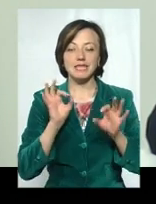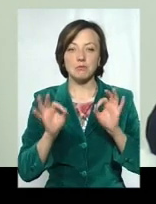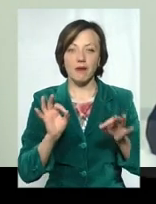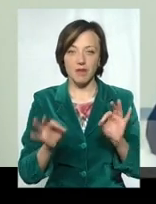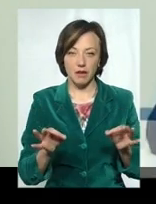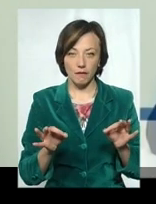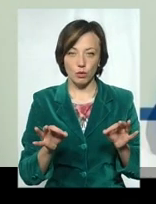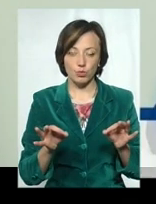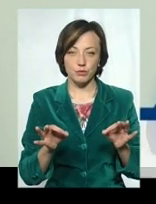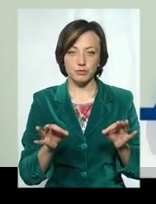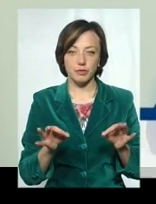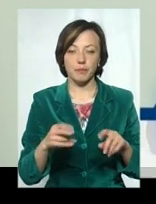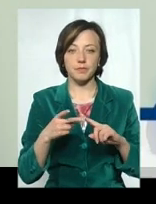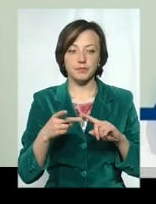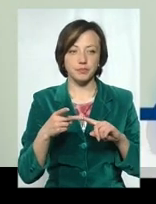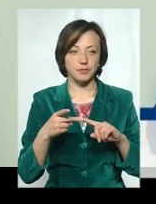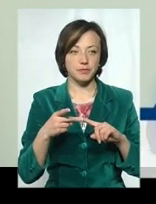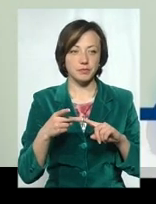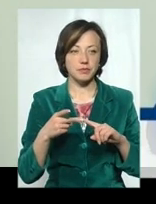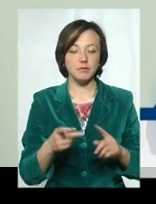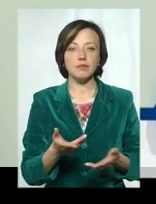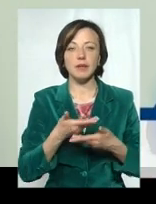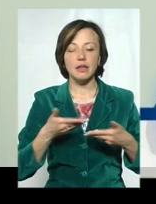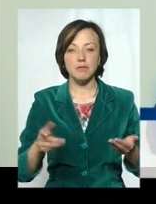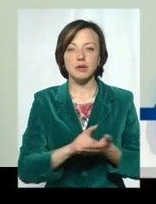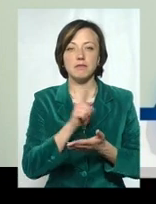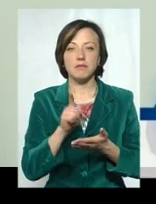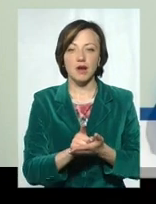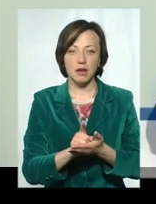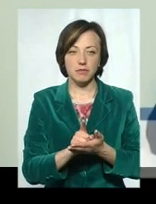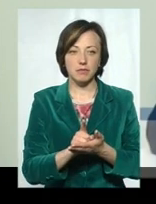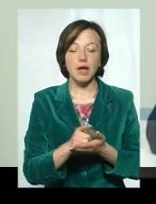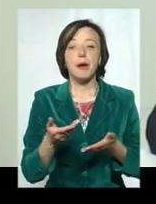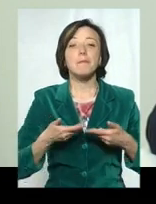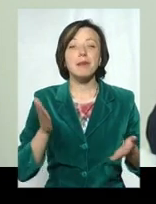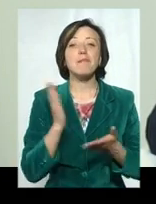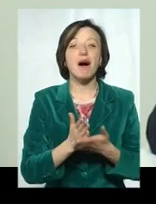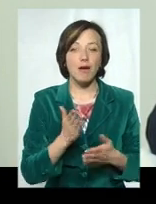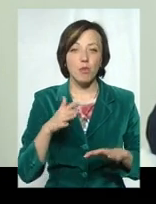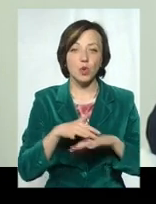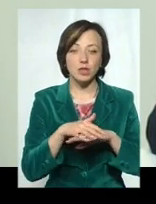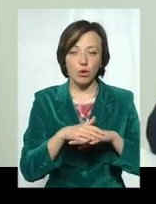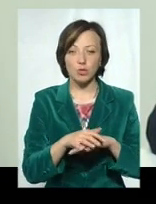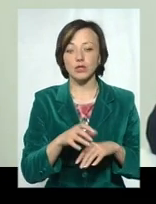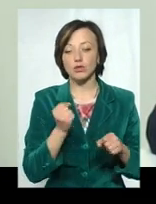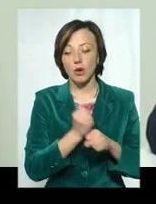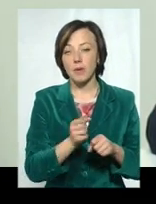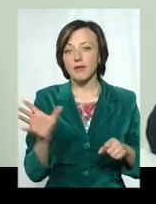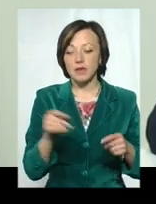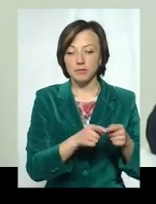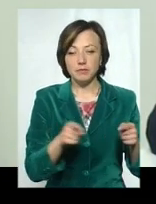справедливою. По-друге, ми маємо розрахунки, і ми зробимо все для того, щоб протягом 7